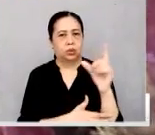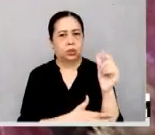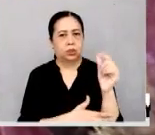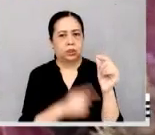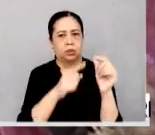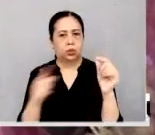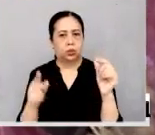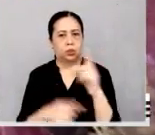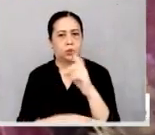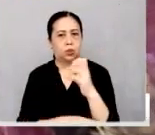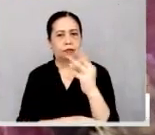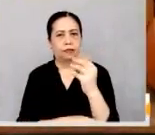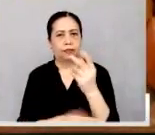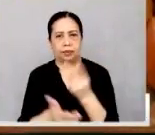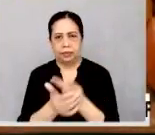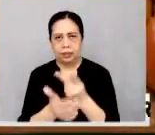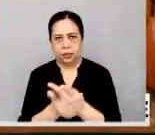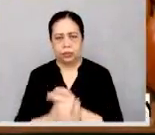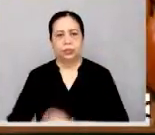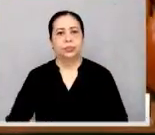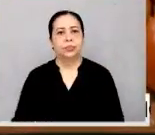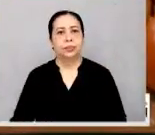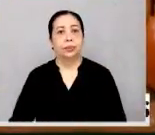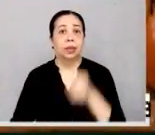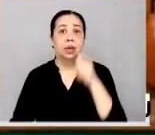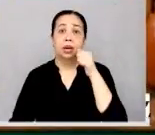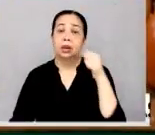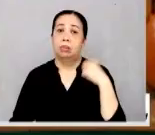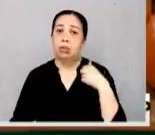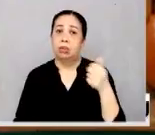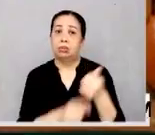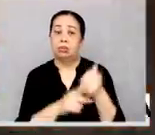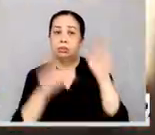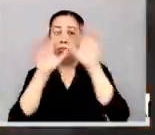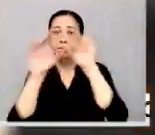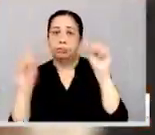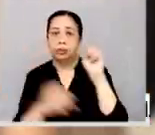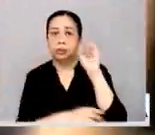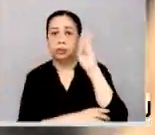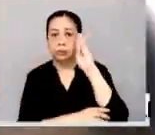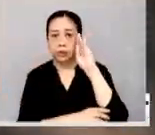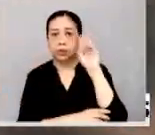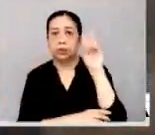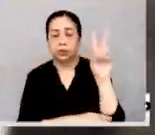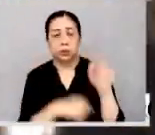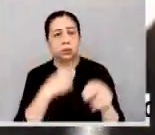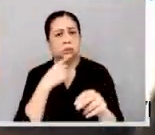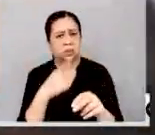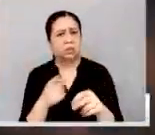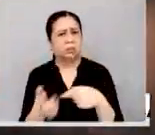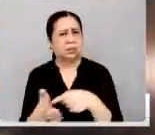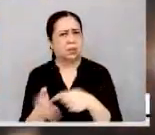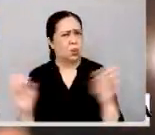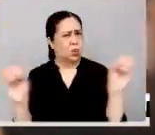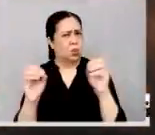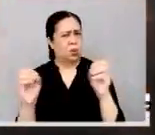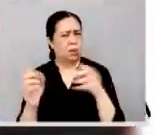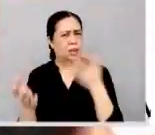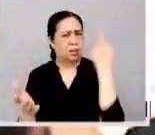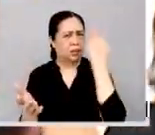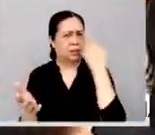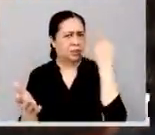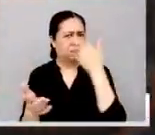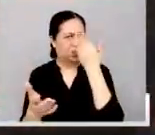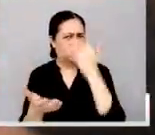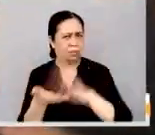hanggang 150 pesos per kilo. Kahapon, mismo si Pangulong Bongbong Marcos na ang nagsabing walang basihan ang